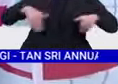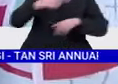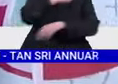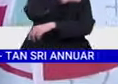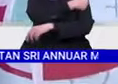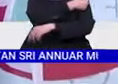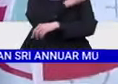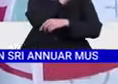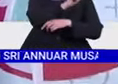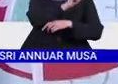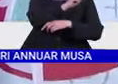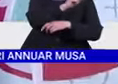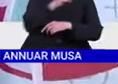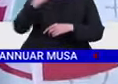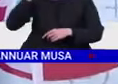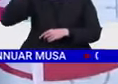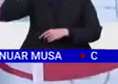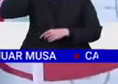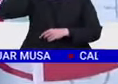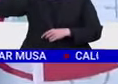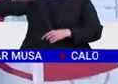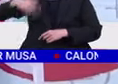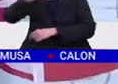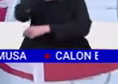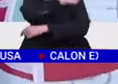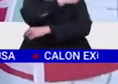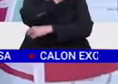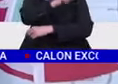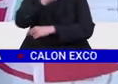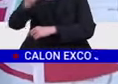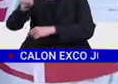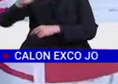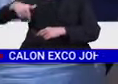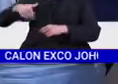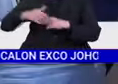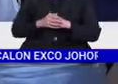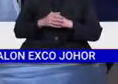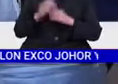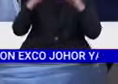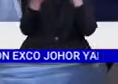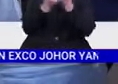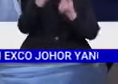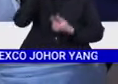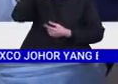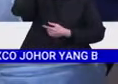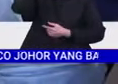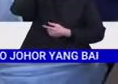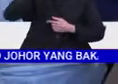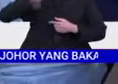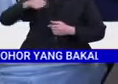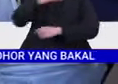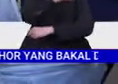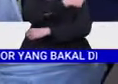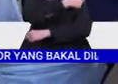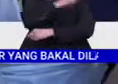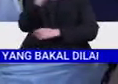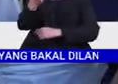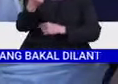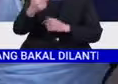rexyndo 1H remaja yang belum dapatkan 2/2 dan juga golongan dewasa yang masih belum mendapatkan dosa Benggala